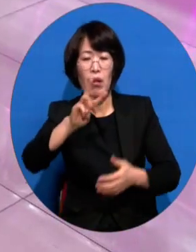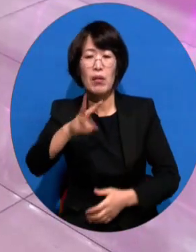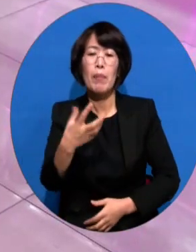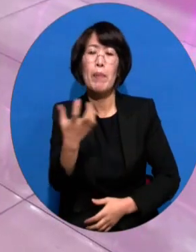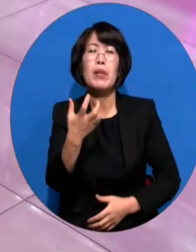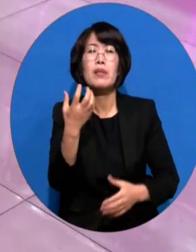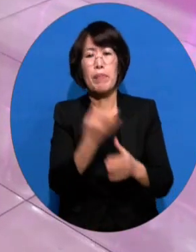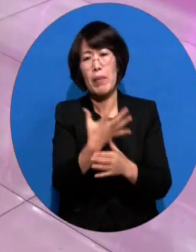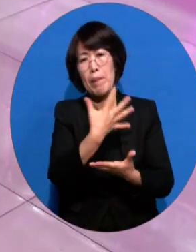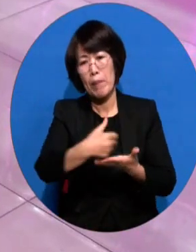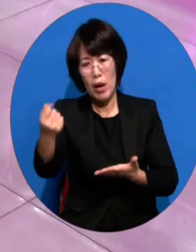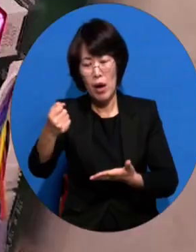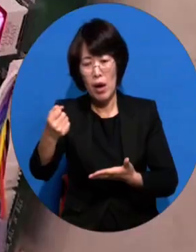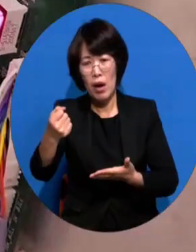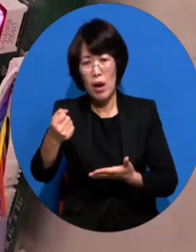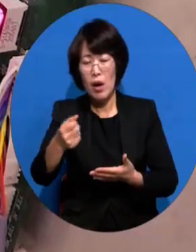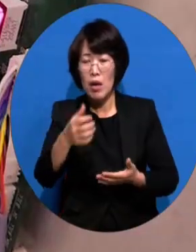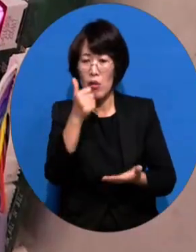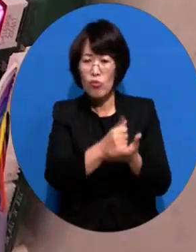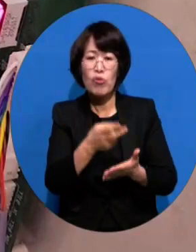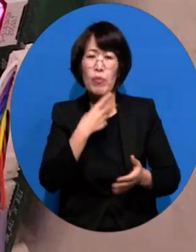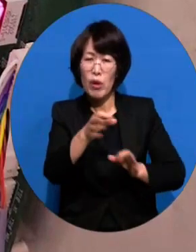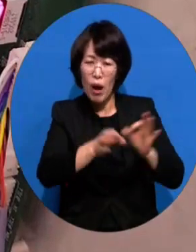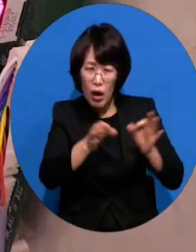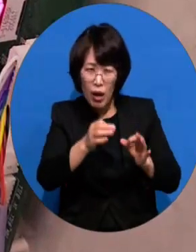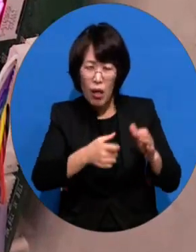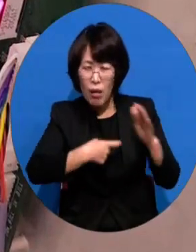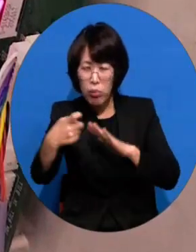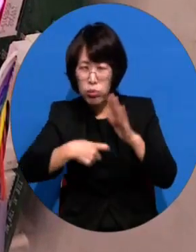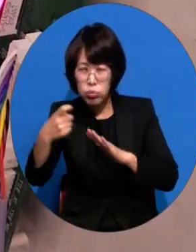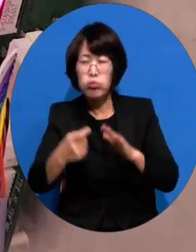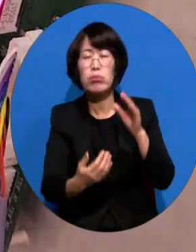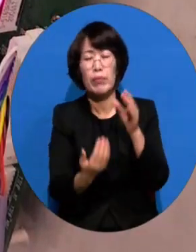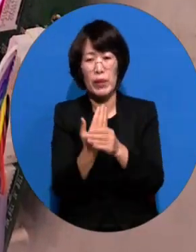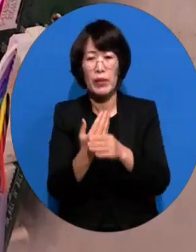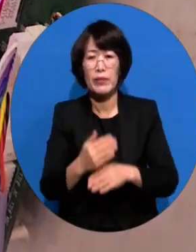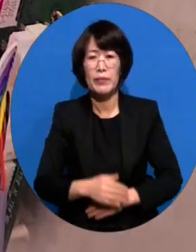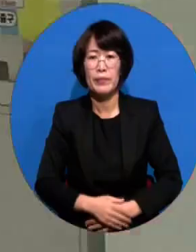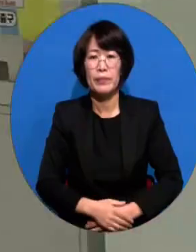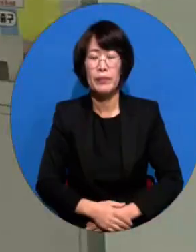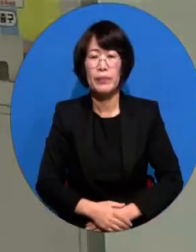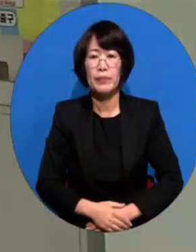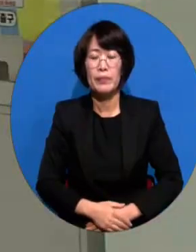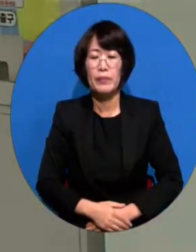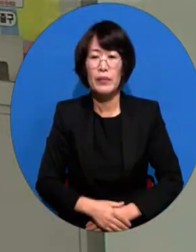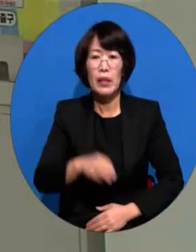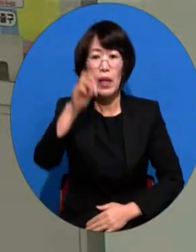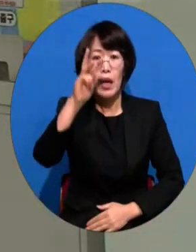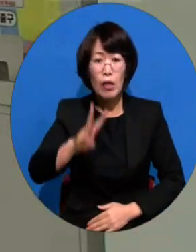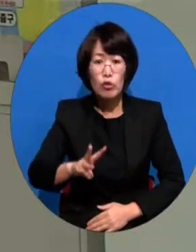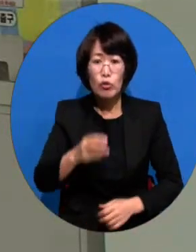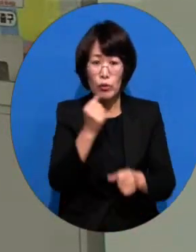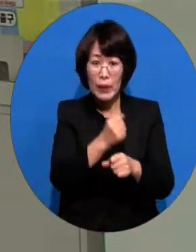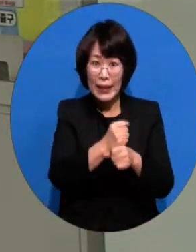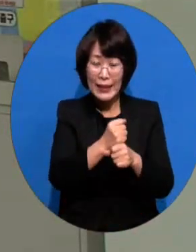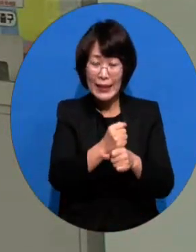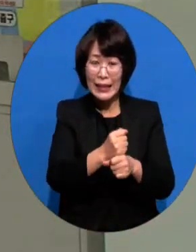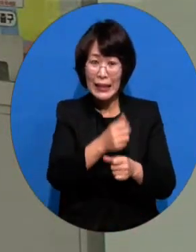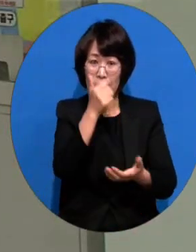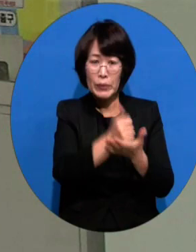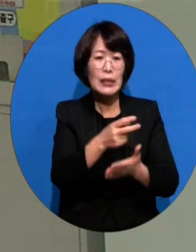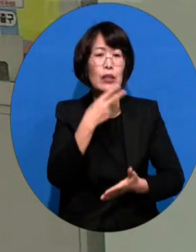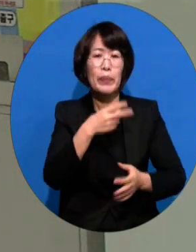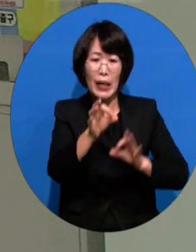훔쳐 달아나는 등 무인 점포를 상대로 한 절도 범죄가 잇따르고 있습니다. 광주에 설치된 무인 점포는